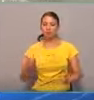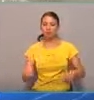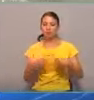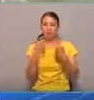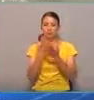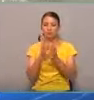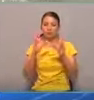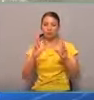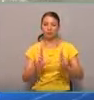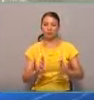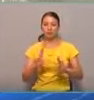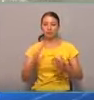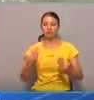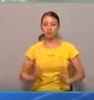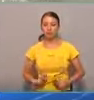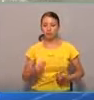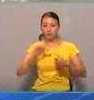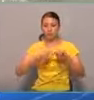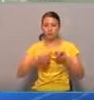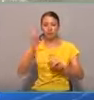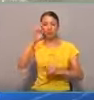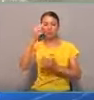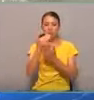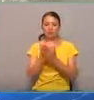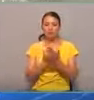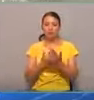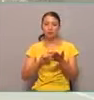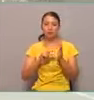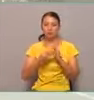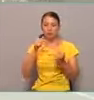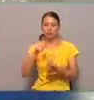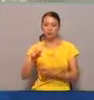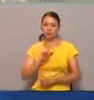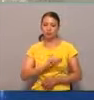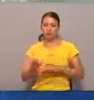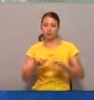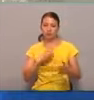Аймақта қоғамдық саяси ахуал тұрақты, мемлекеттік бағдарламалар кестеге сай жүзеге асып жатыр.